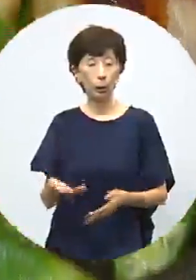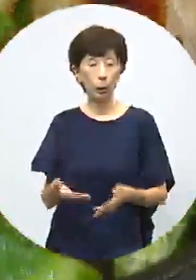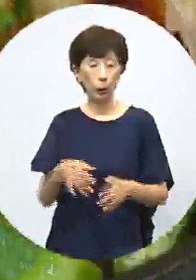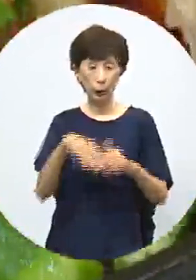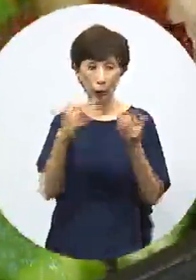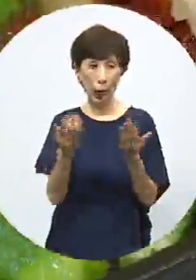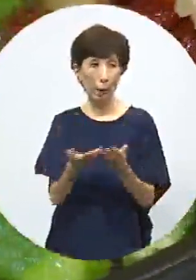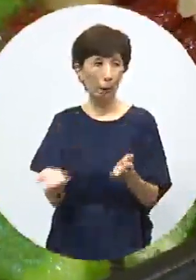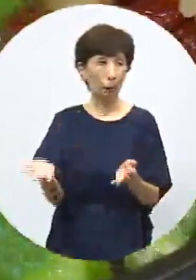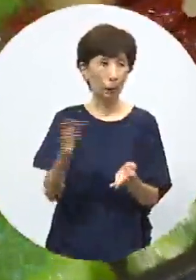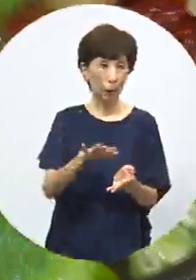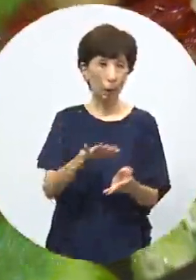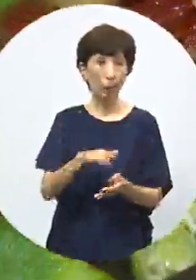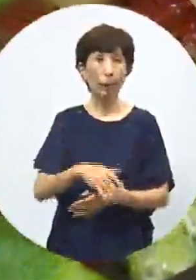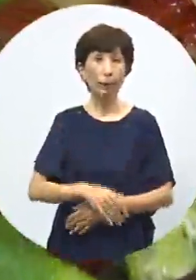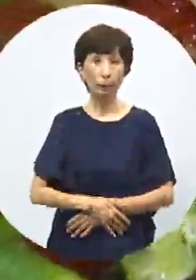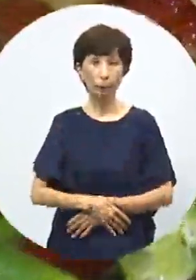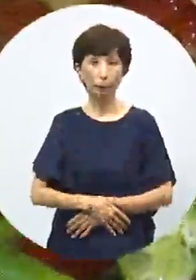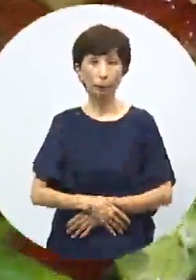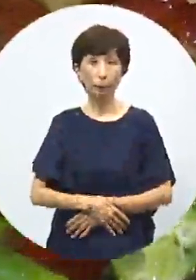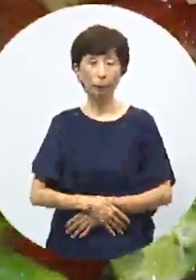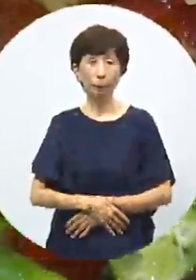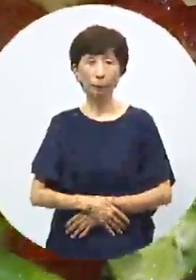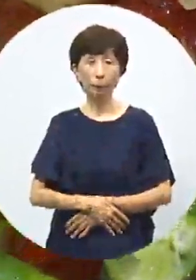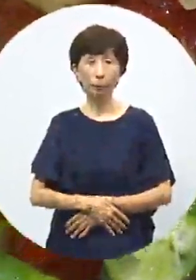一気に入れちゃっていいんですね。 はい、大丈夫です。